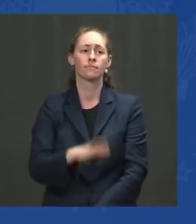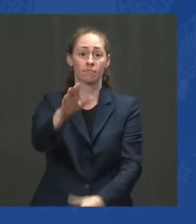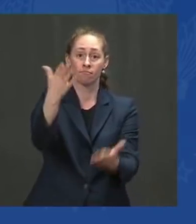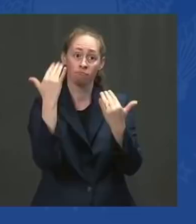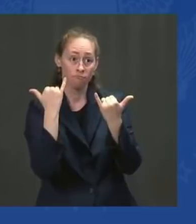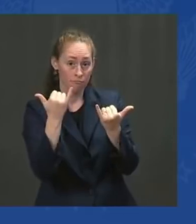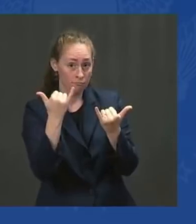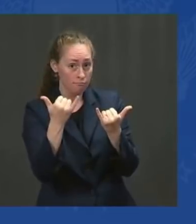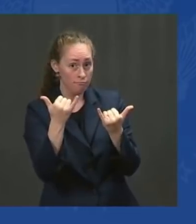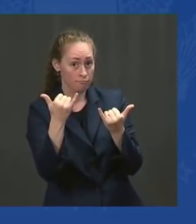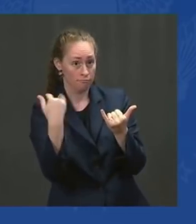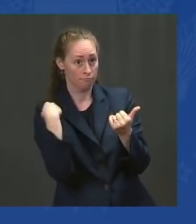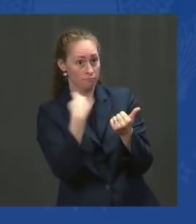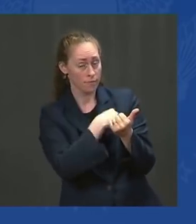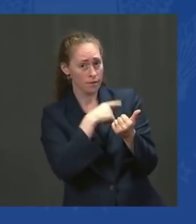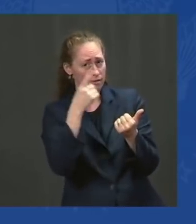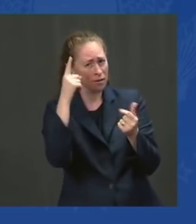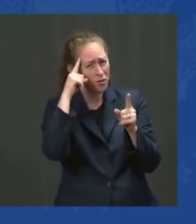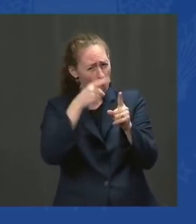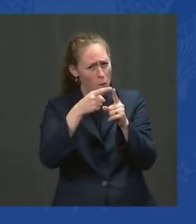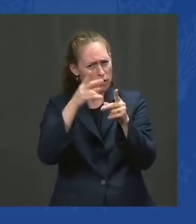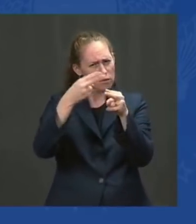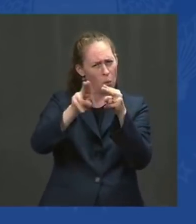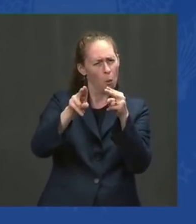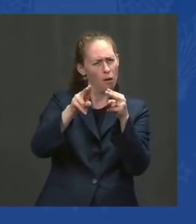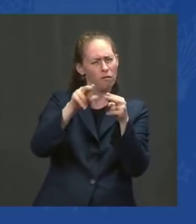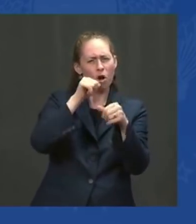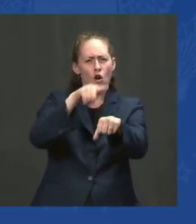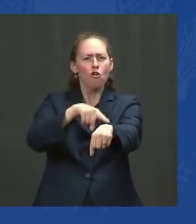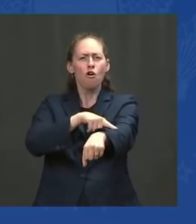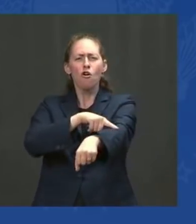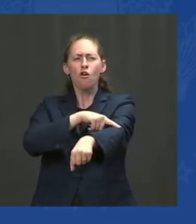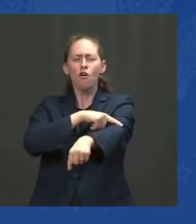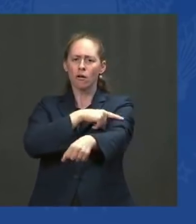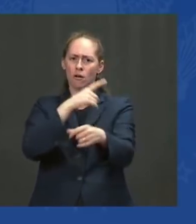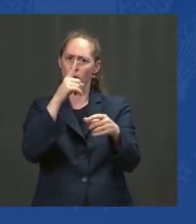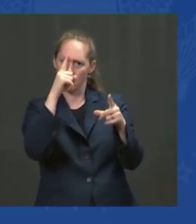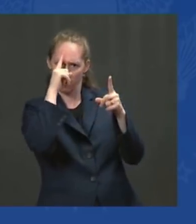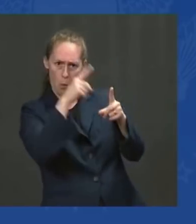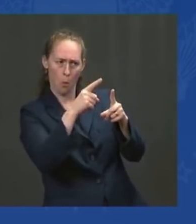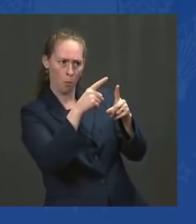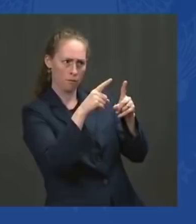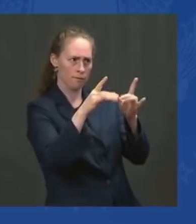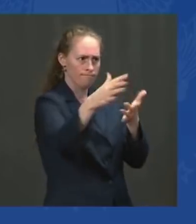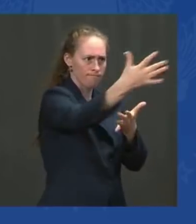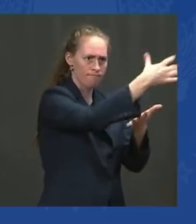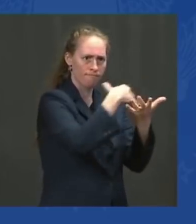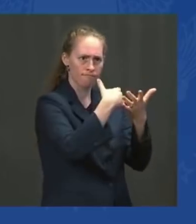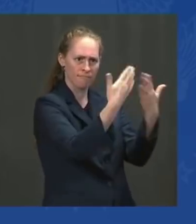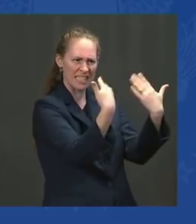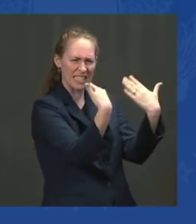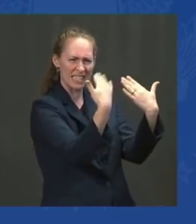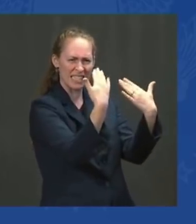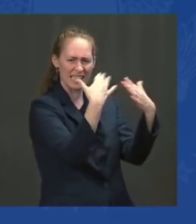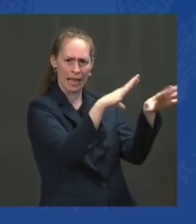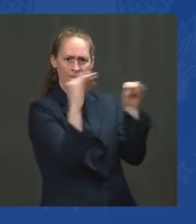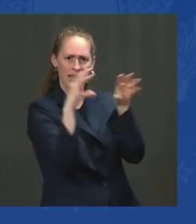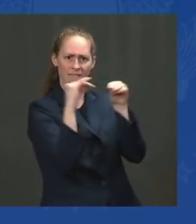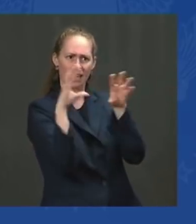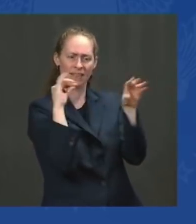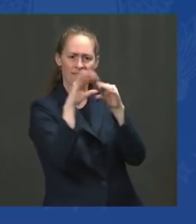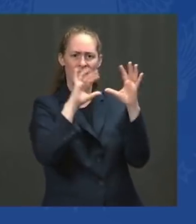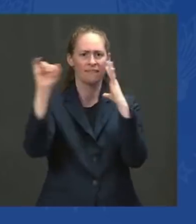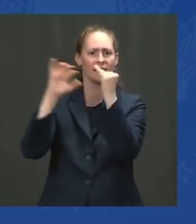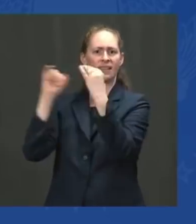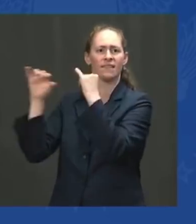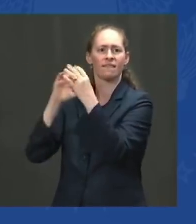及他现在的这样一个经济状况啊，恐怕也是导致啊他的国民性啊，甚至都不能用国民性这